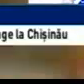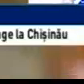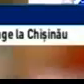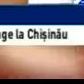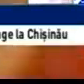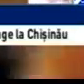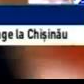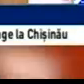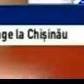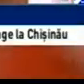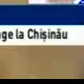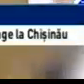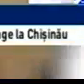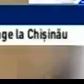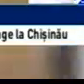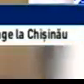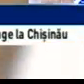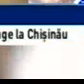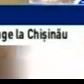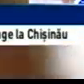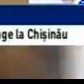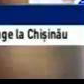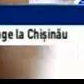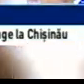din nou la drum din Cornești. Suntem în